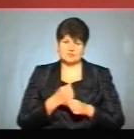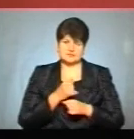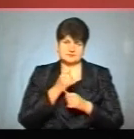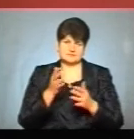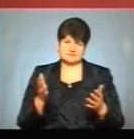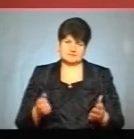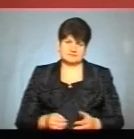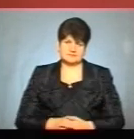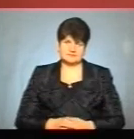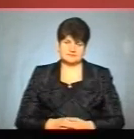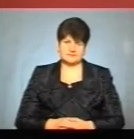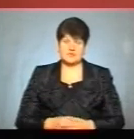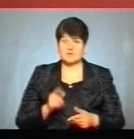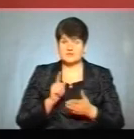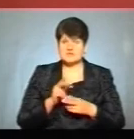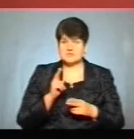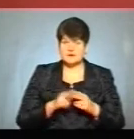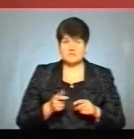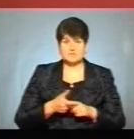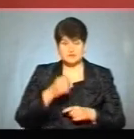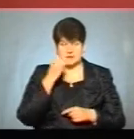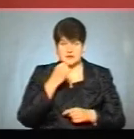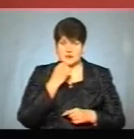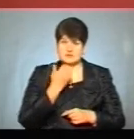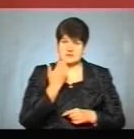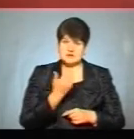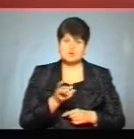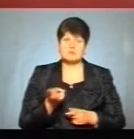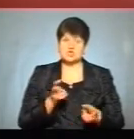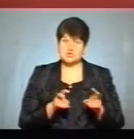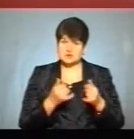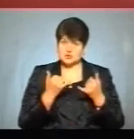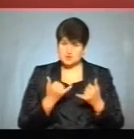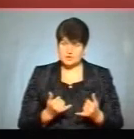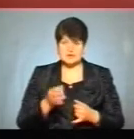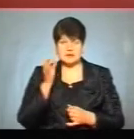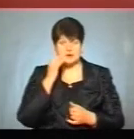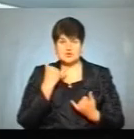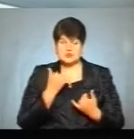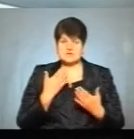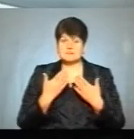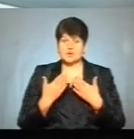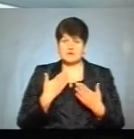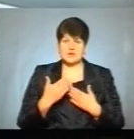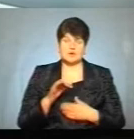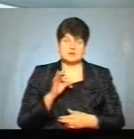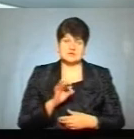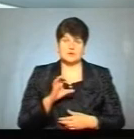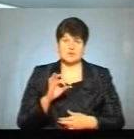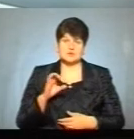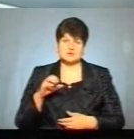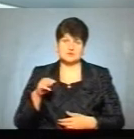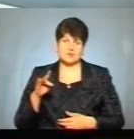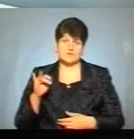Звичайно. Мусимо завершувати. Я вам дуже дякую за те, що прийшли сьогодні до нас. Я нагадаю, сьогодні ми спілкувалися із Олександрою